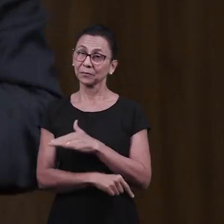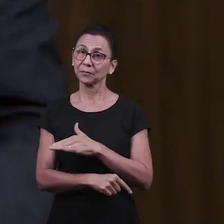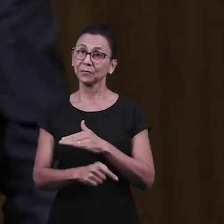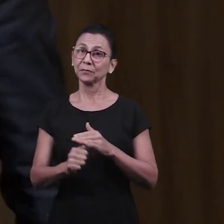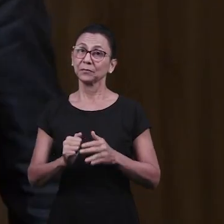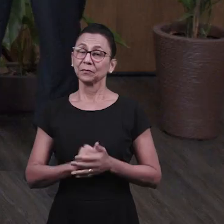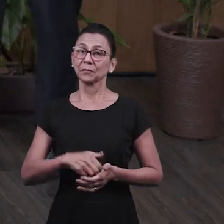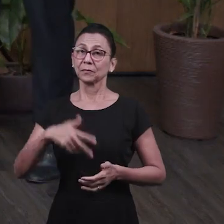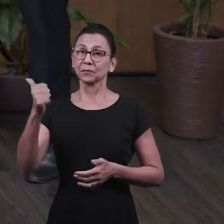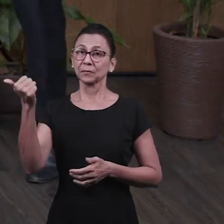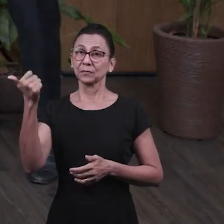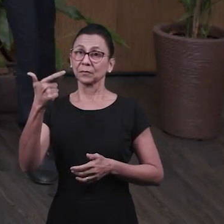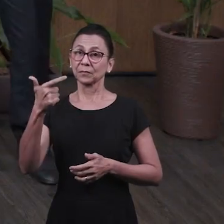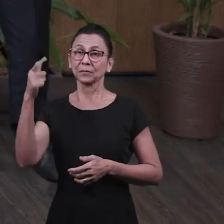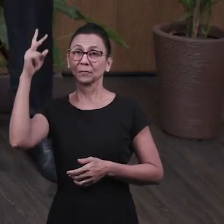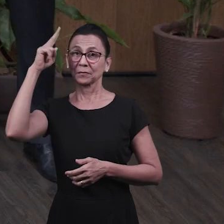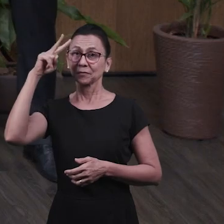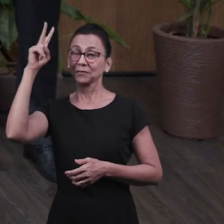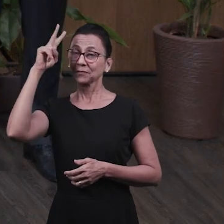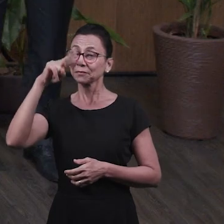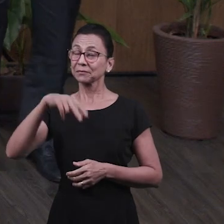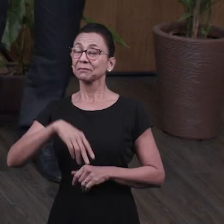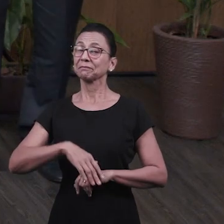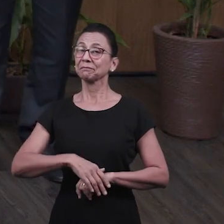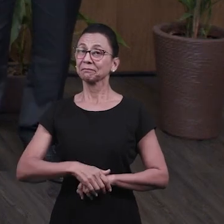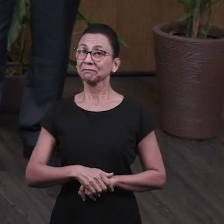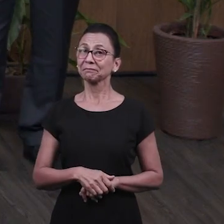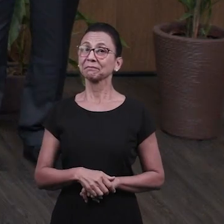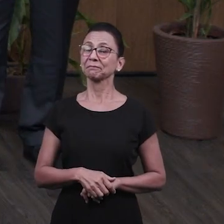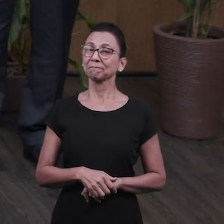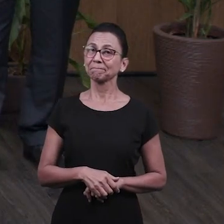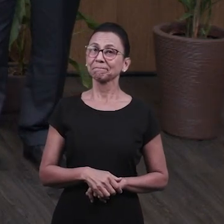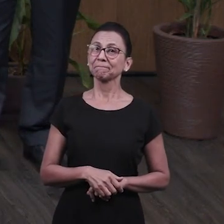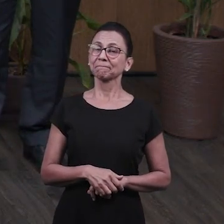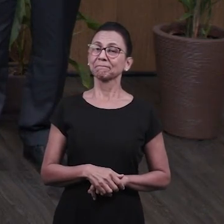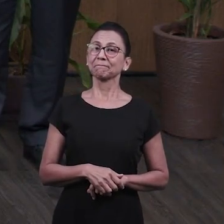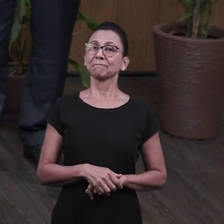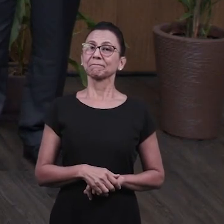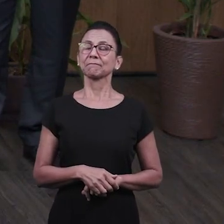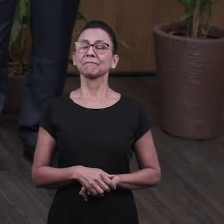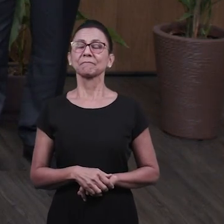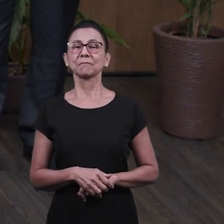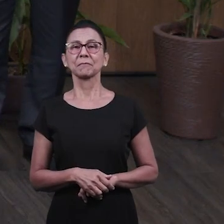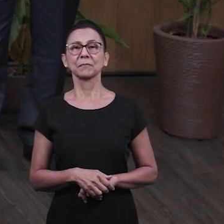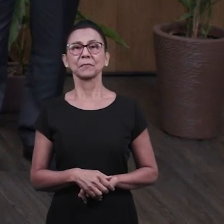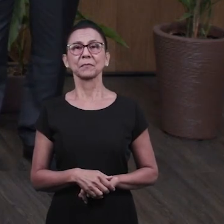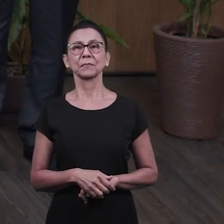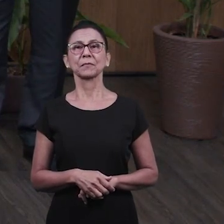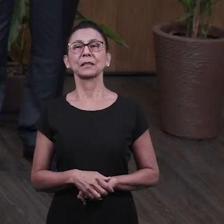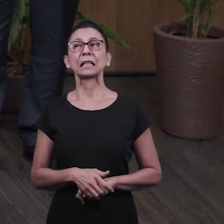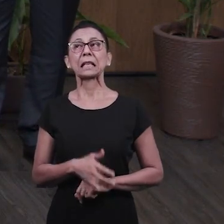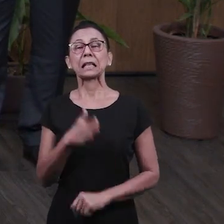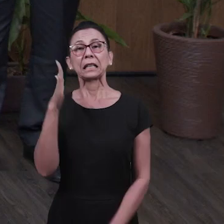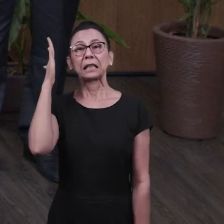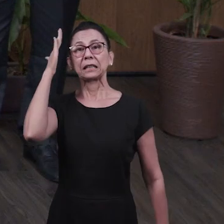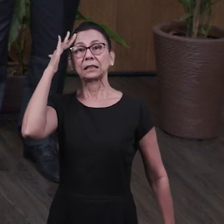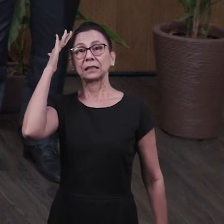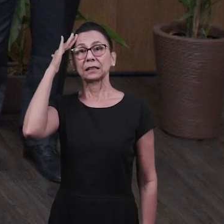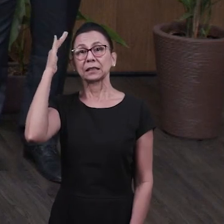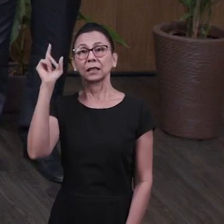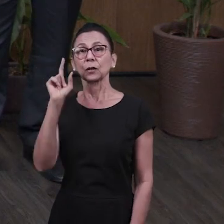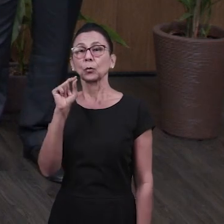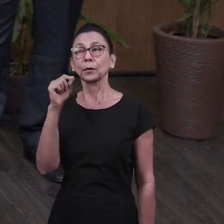Nous devons aller au-delà de la lettre, de l'historique. Et aller au-delà